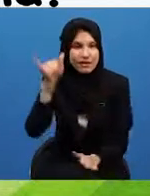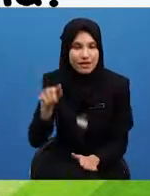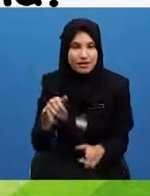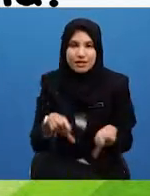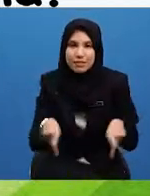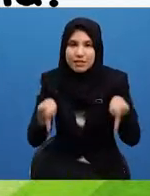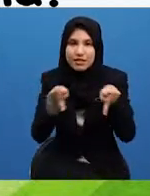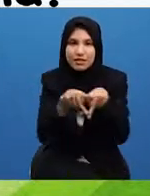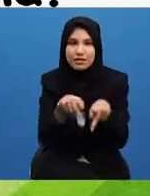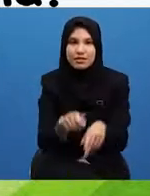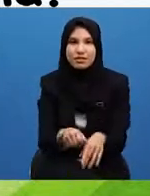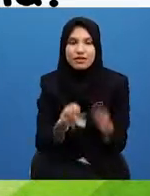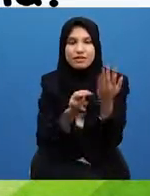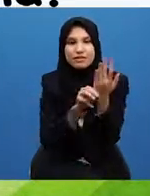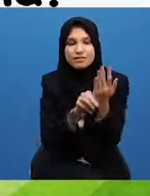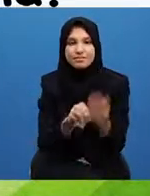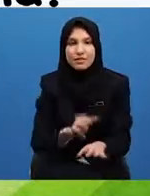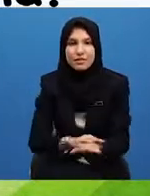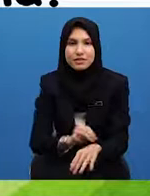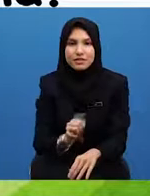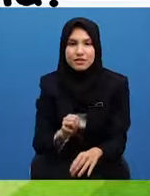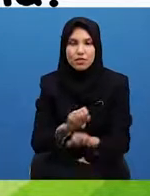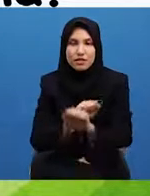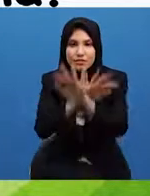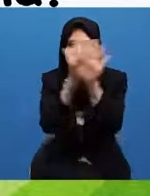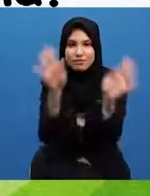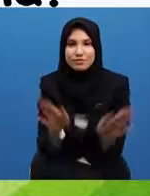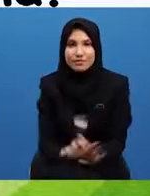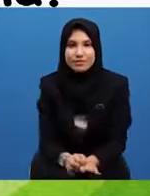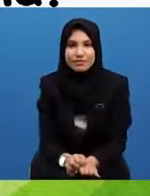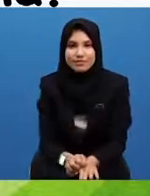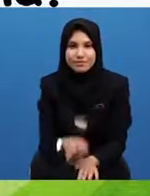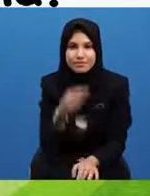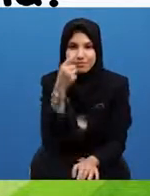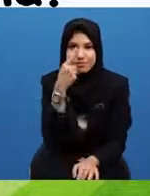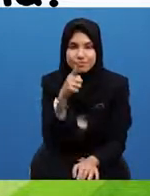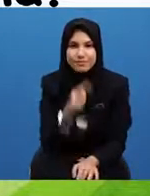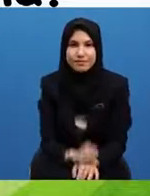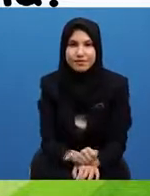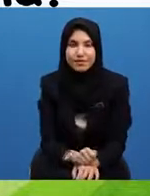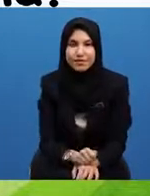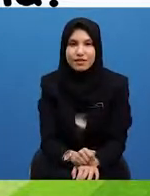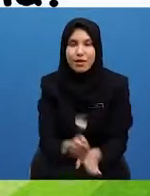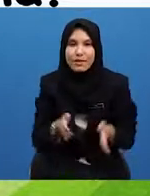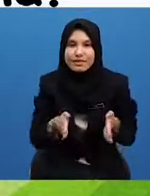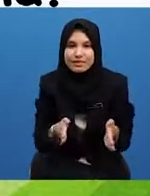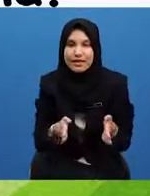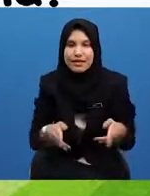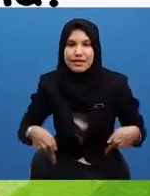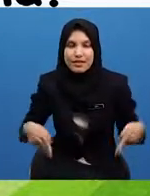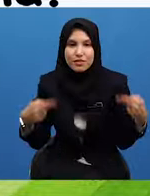perlukan semua seuatu siang bagi menjalani kehidupan